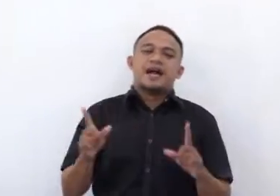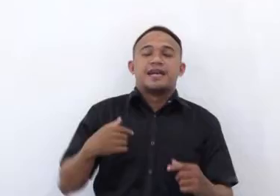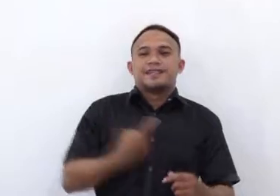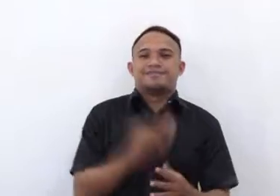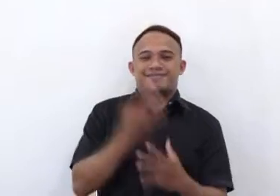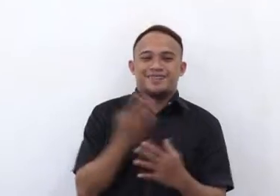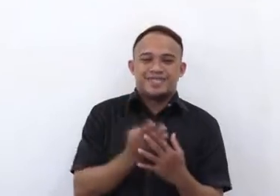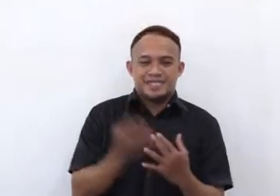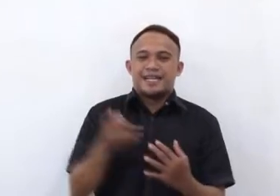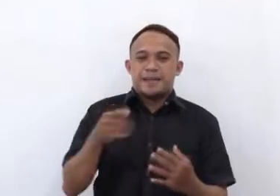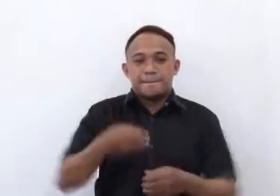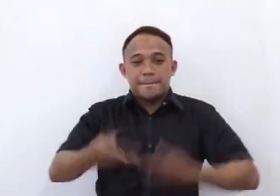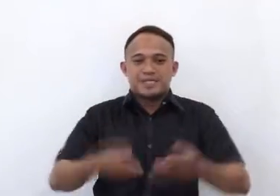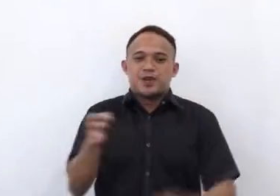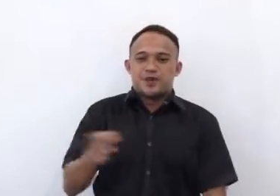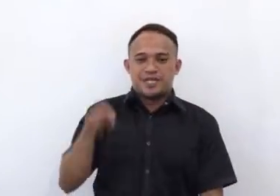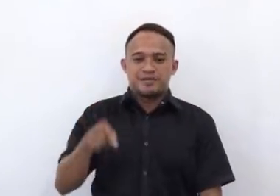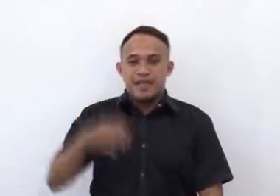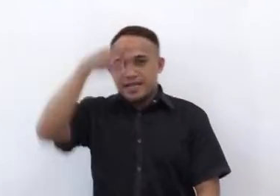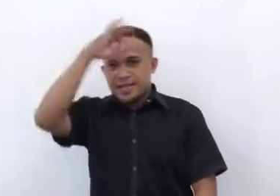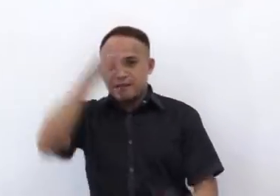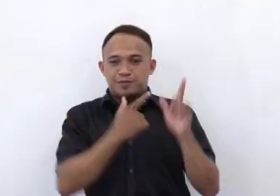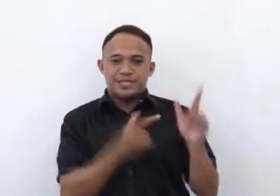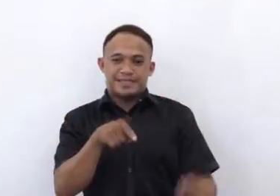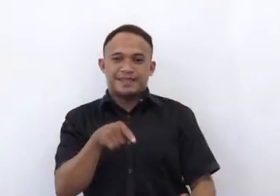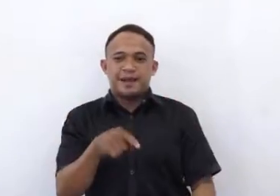Polri pasar itu yang banyak yang kurang.